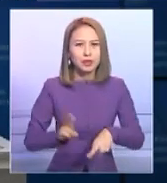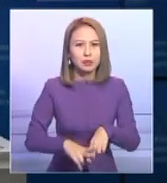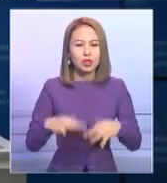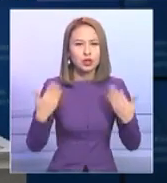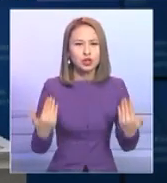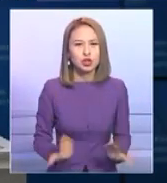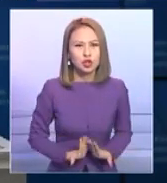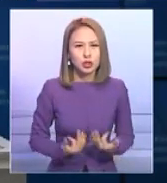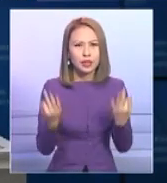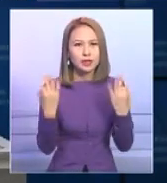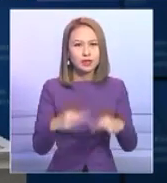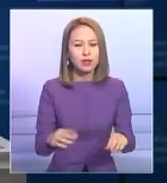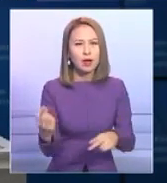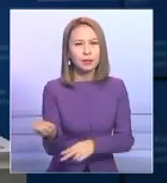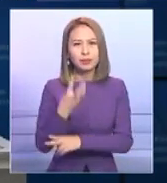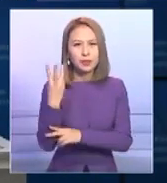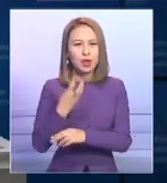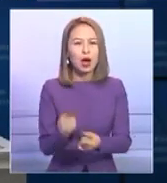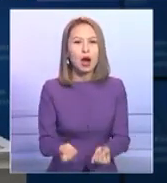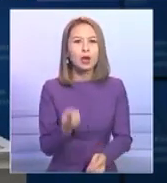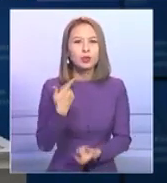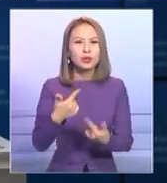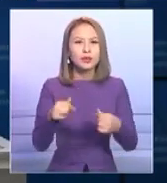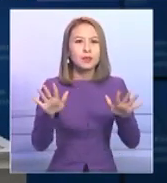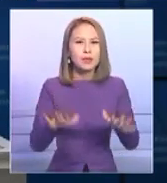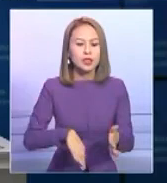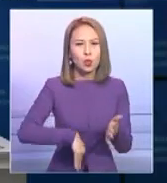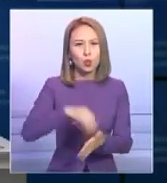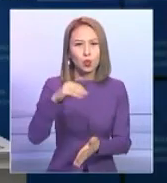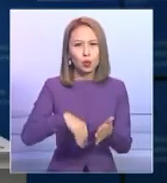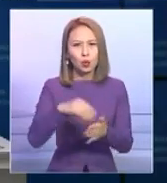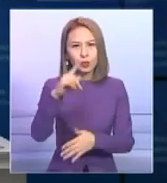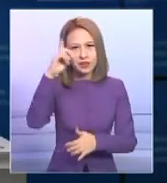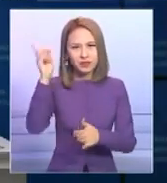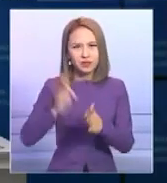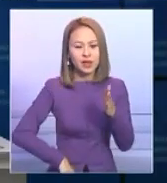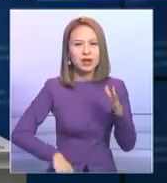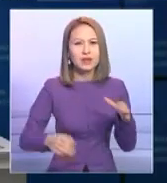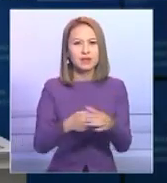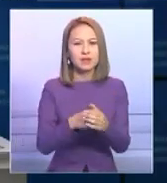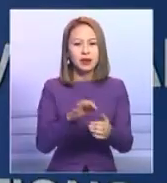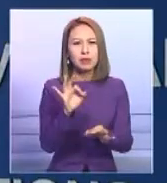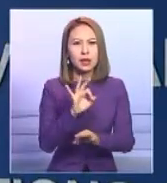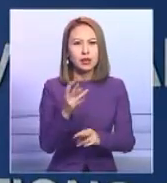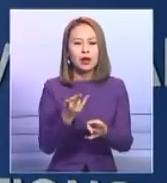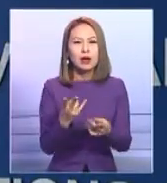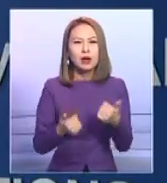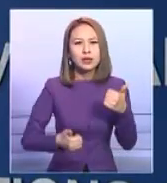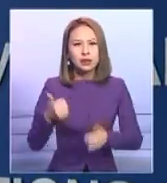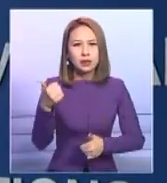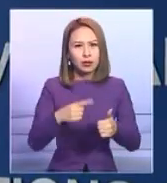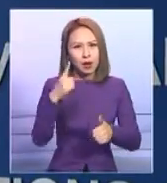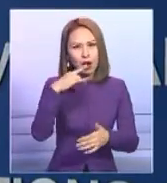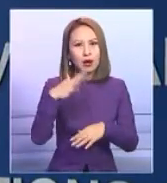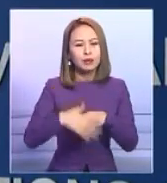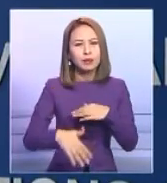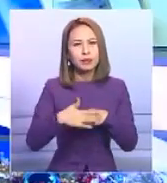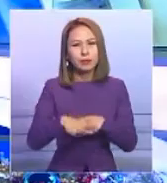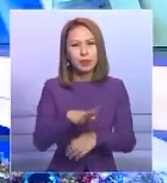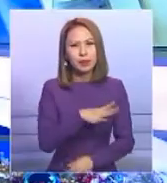рұқсат етілген пиротехникалық өнімдерді қайдан және қалай алуға болатынын, сенімді фирманың өнімдерін қалай ажыратуға болатынын да түсіндірдік.